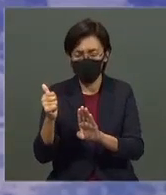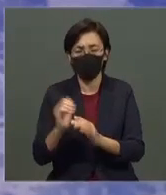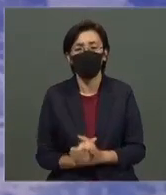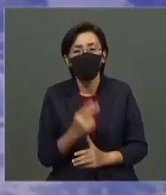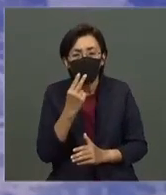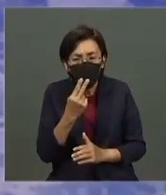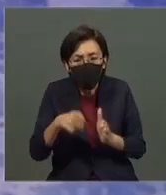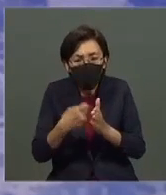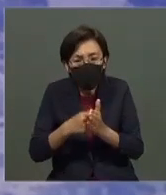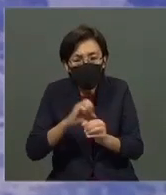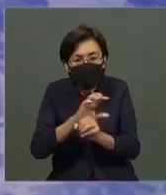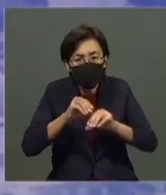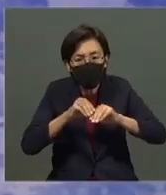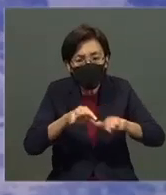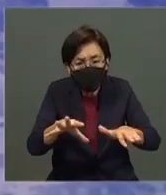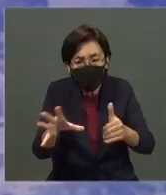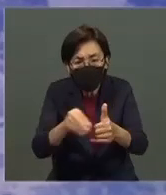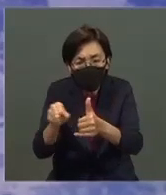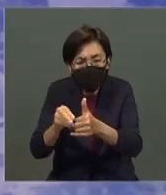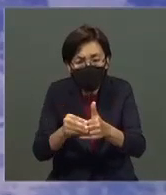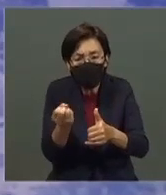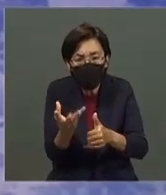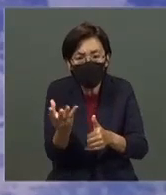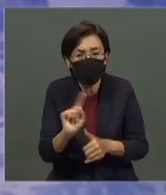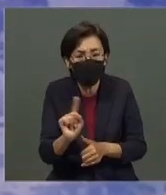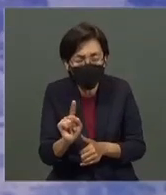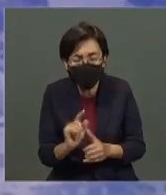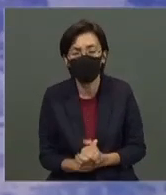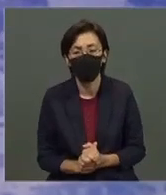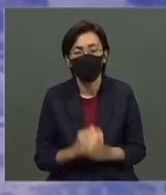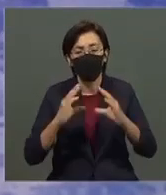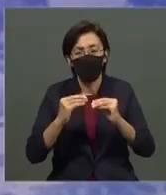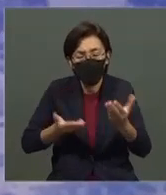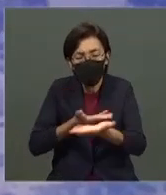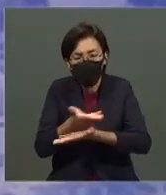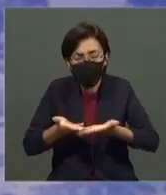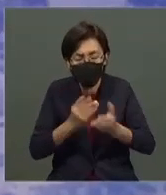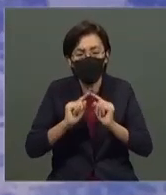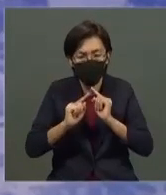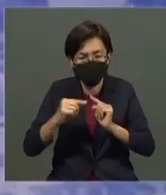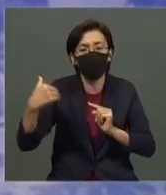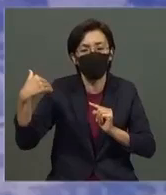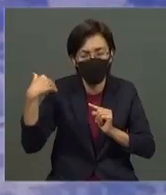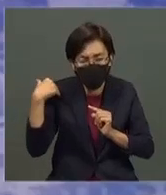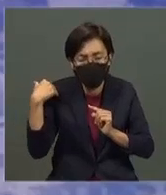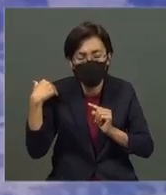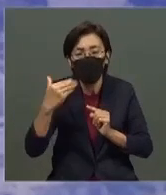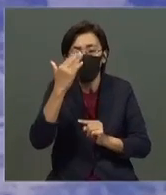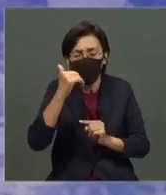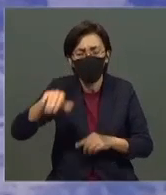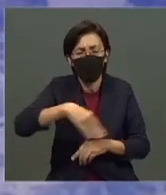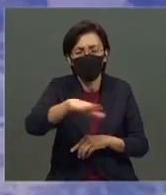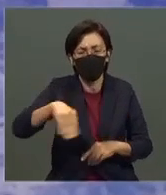กิดการระบาดในที่ประชุมก็มีการนำเสนอแล้วก็หยิบยกแล้วก็มาพูดคุยกันด้วยนะครับว่าเพื่อจะสร้างความมั่น